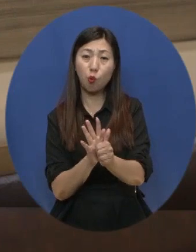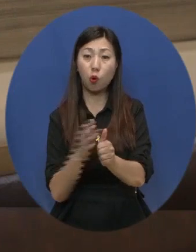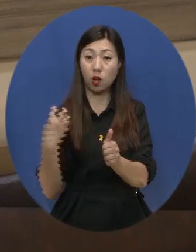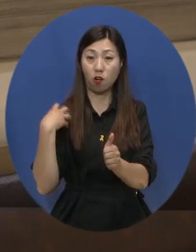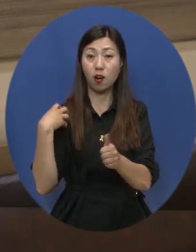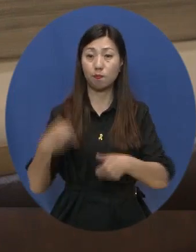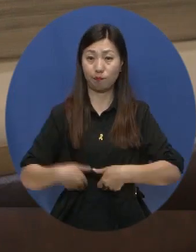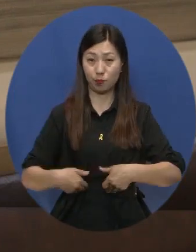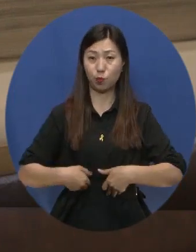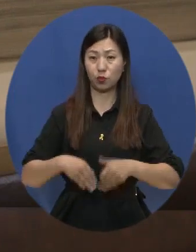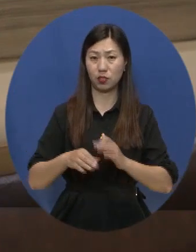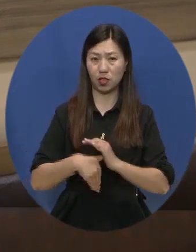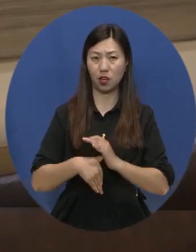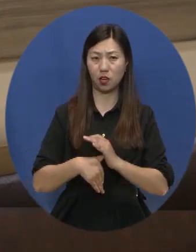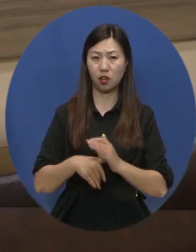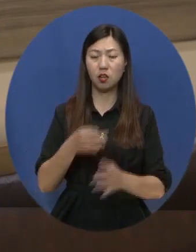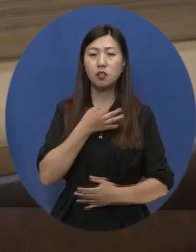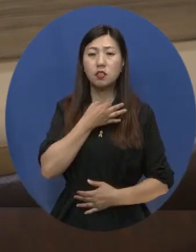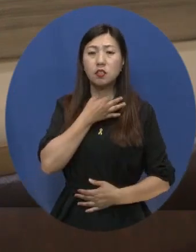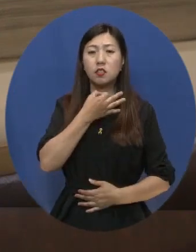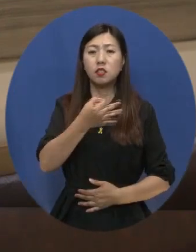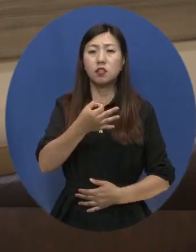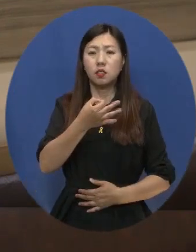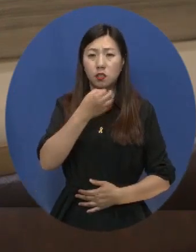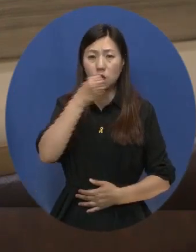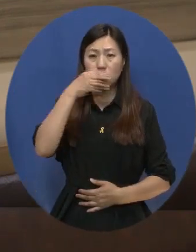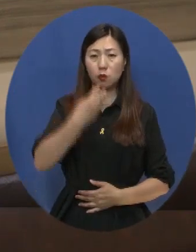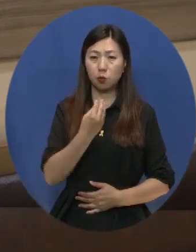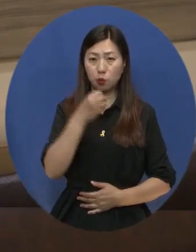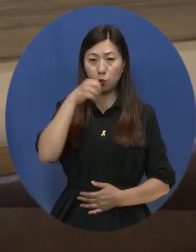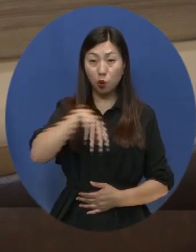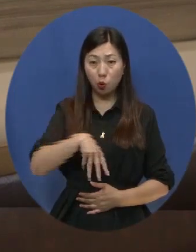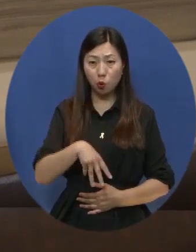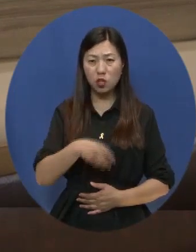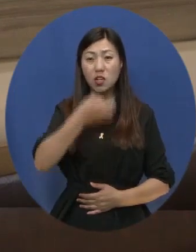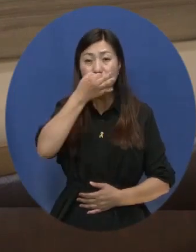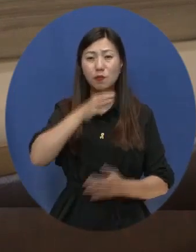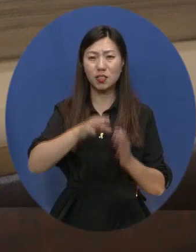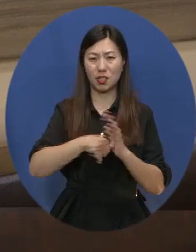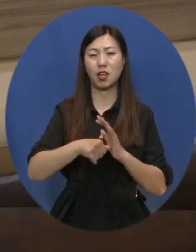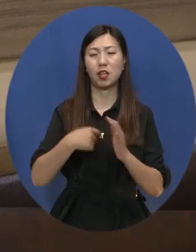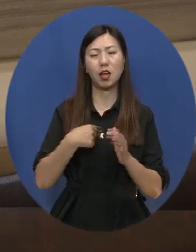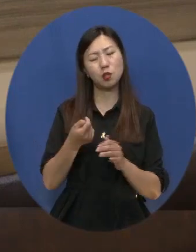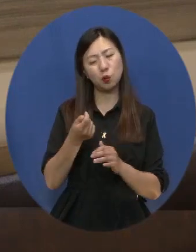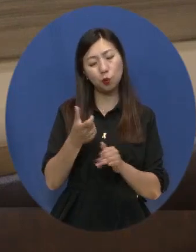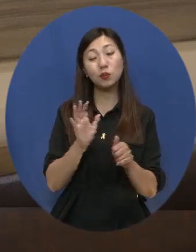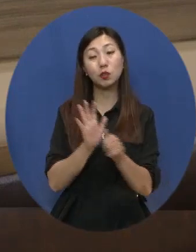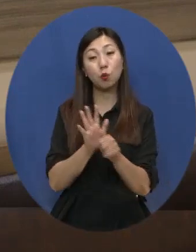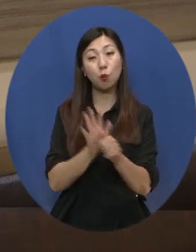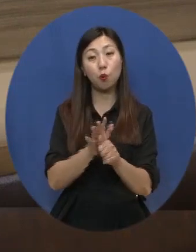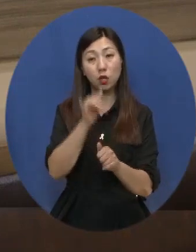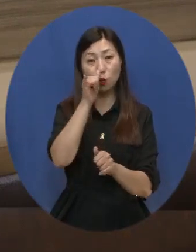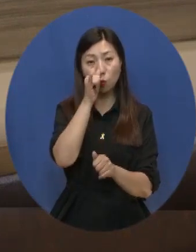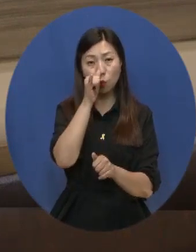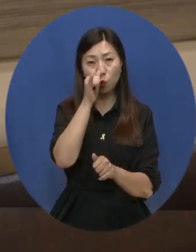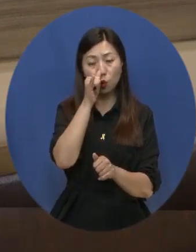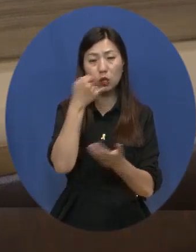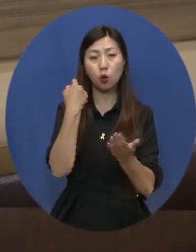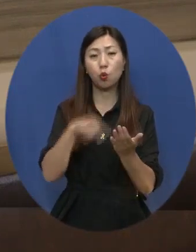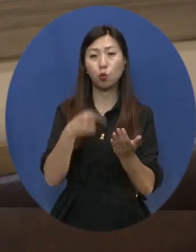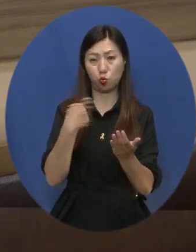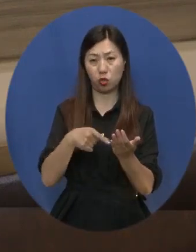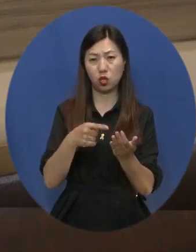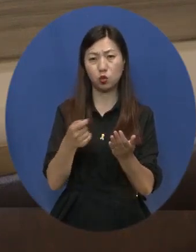이제 아무래도 이제 호흡이 좀 힘드실 때가 있으셔서 그때마다 이제 제가 조금씩 예, 도와드리고 또 수업에 좀 보조 역할을